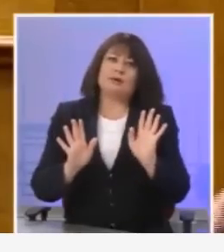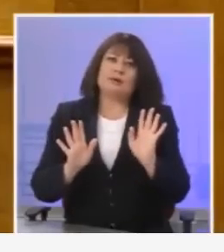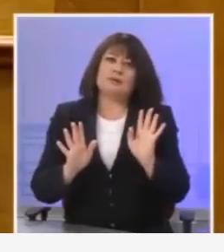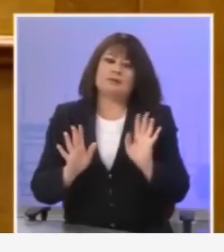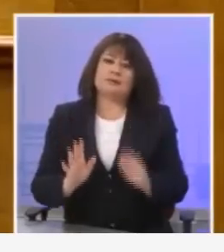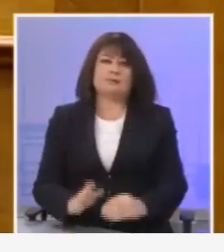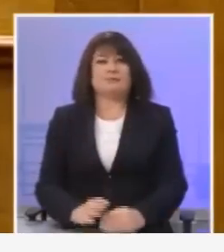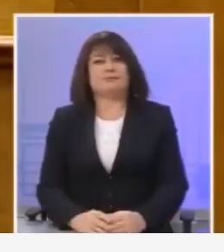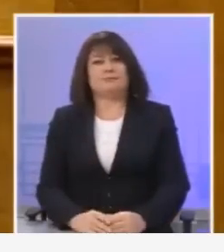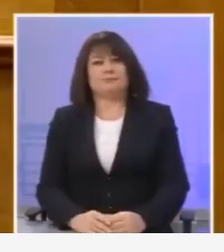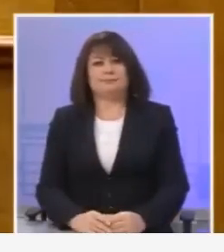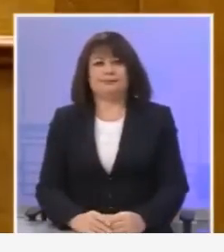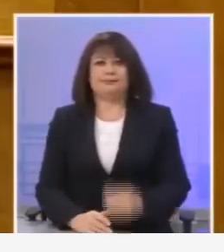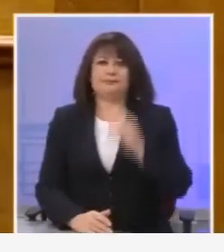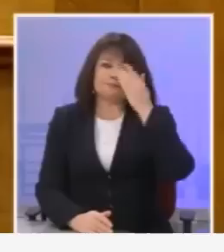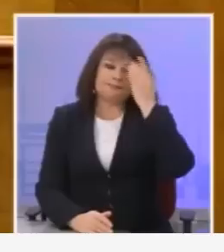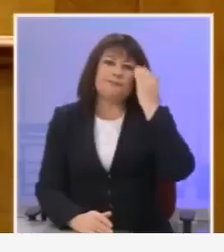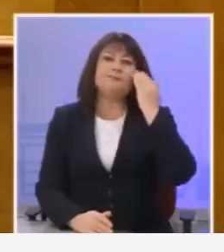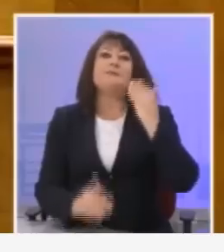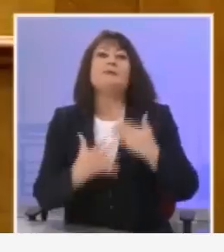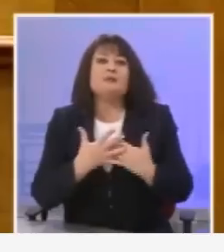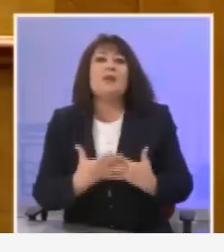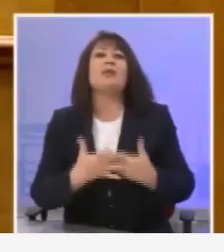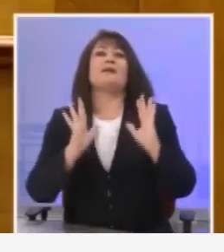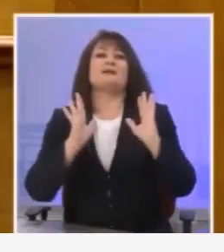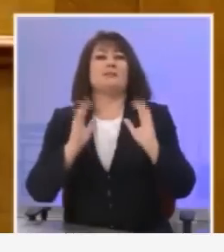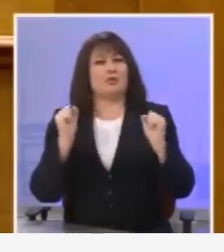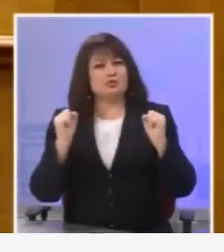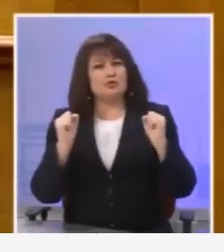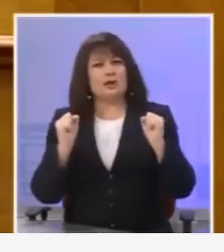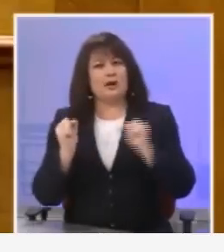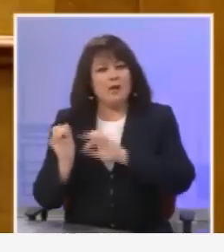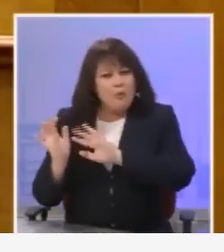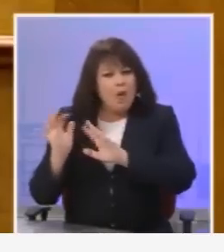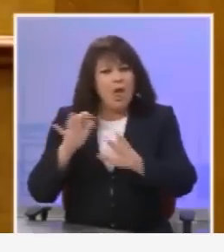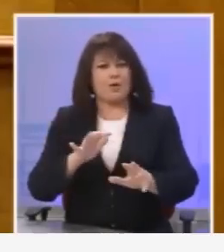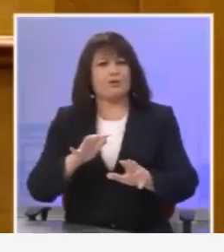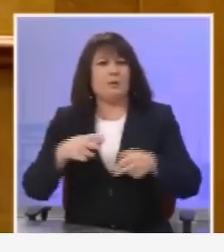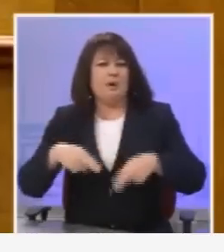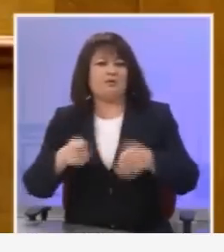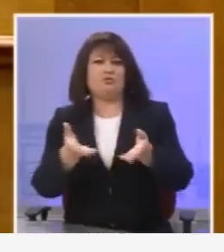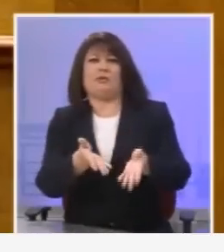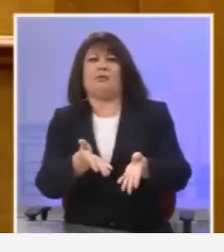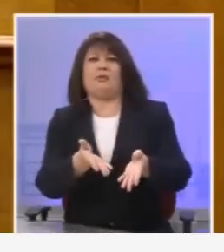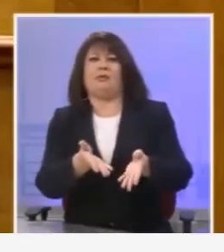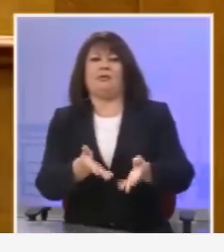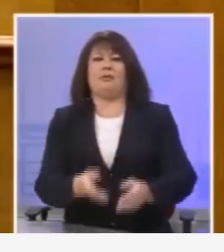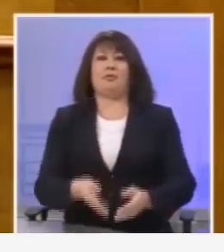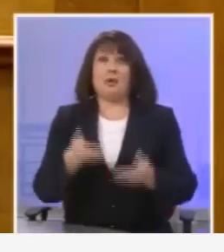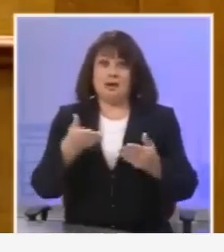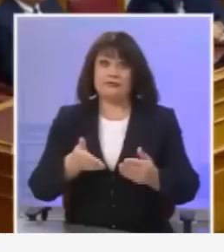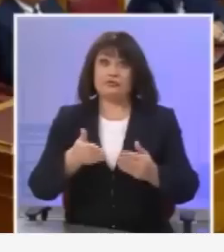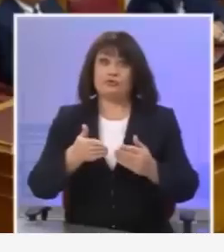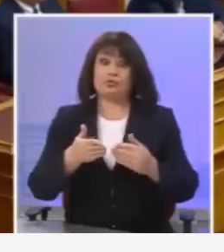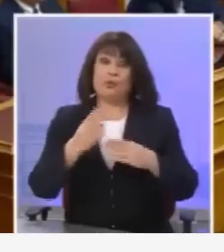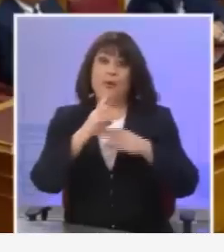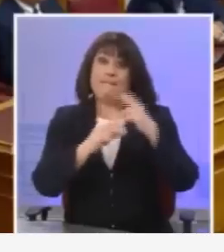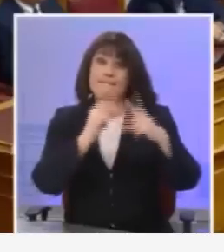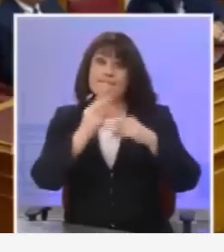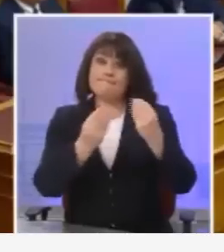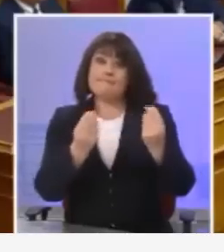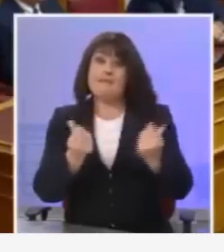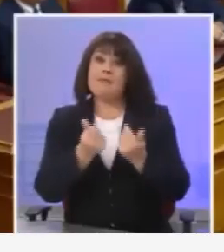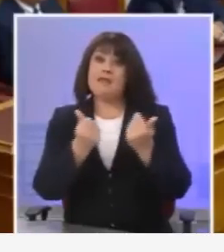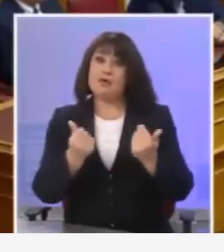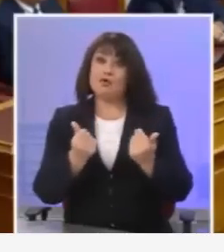είναι αντικείμενο συμπάθειας. Και θέλω να πω ότι αυτό το επίπεδο